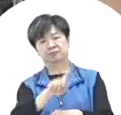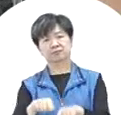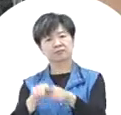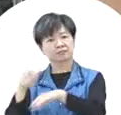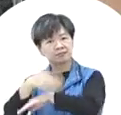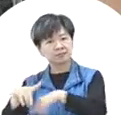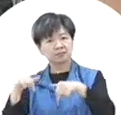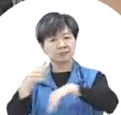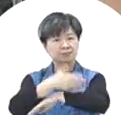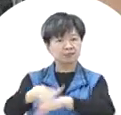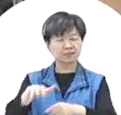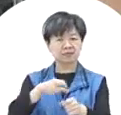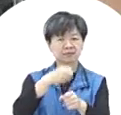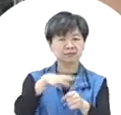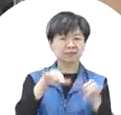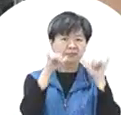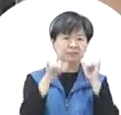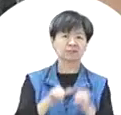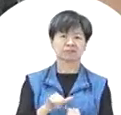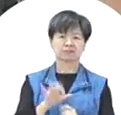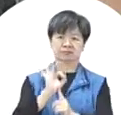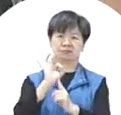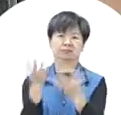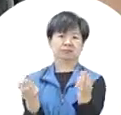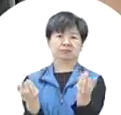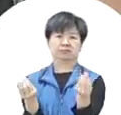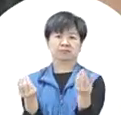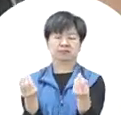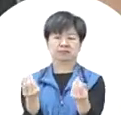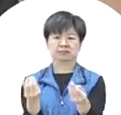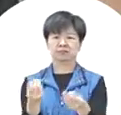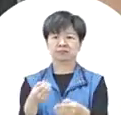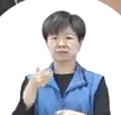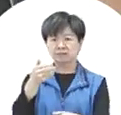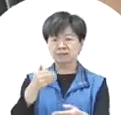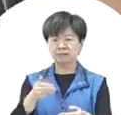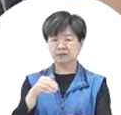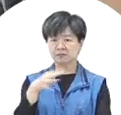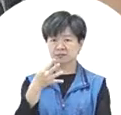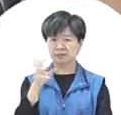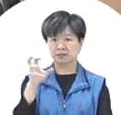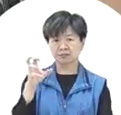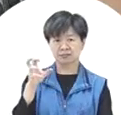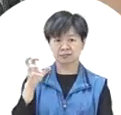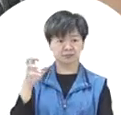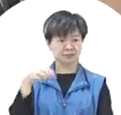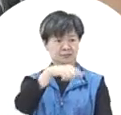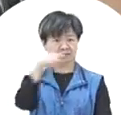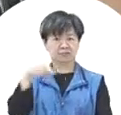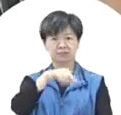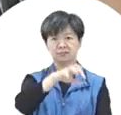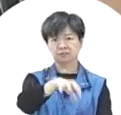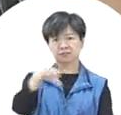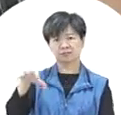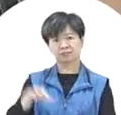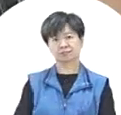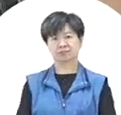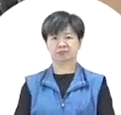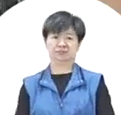溪共寮其实也没有公车，那你个480点的敬老卡对于他们来讲根本就是只是看得